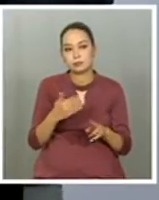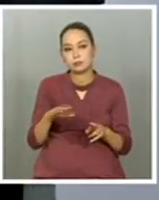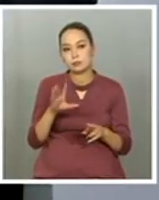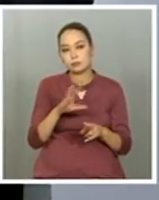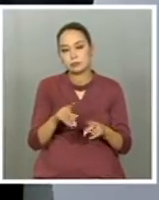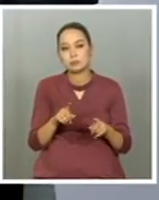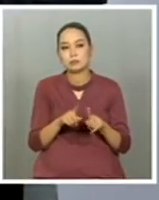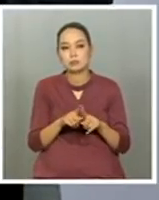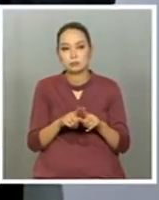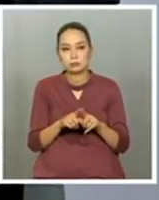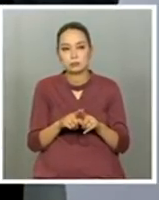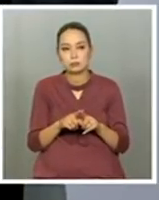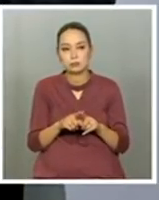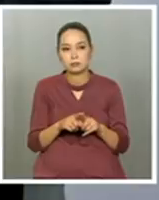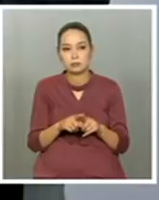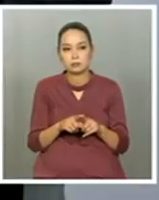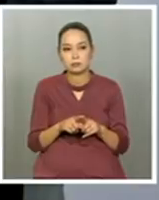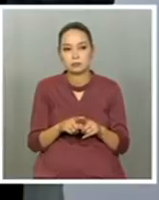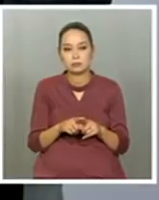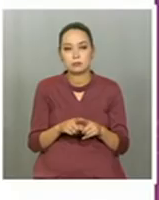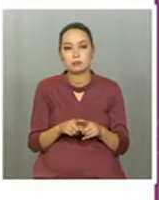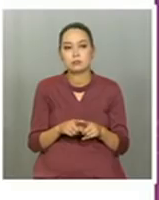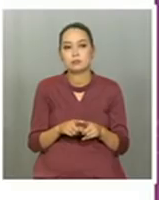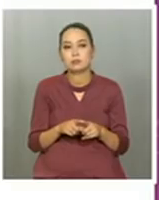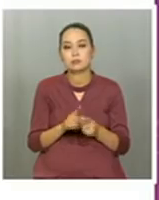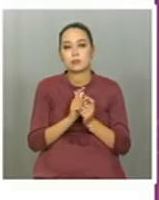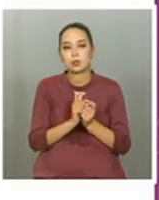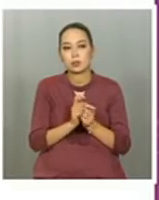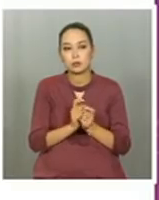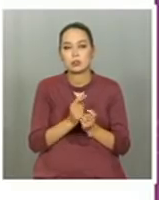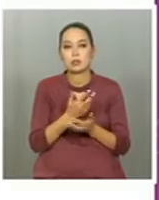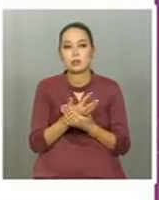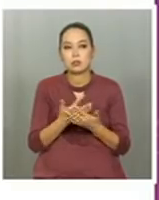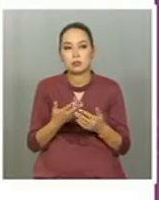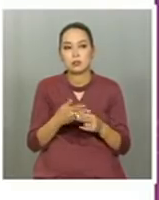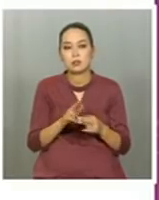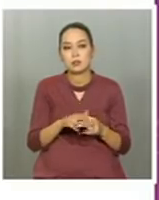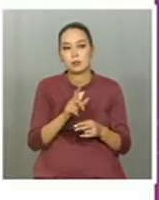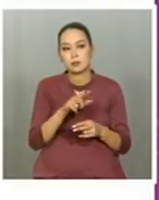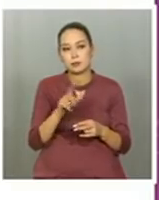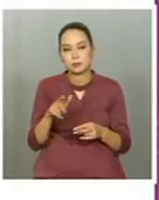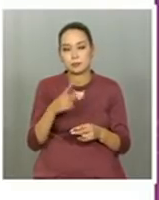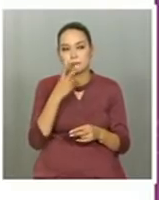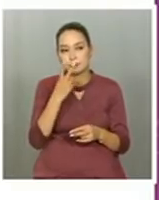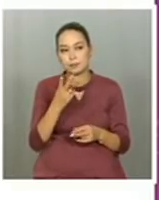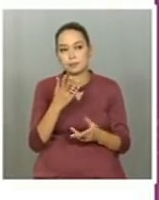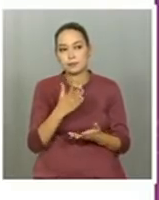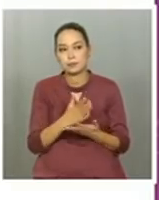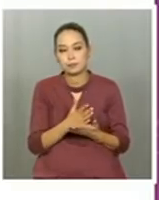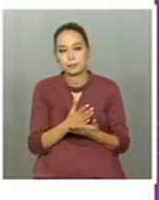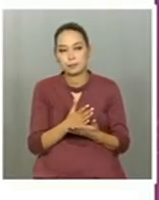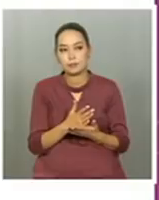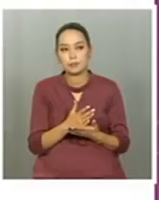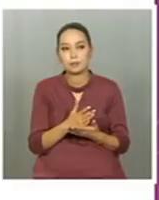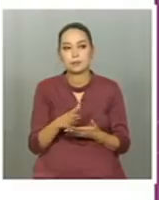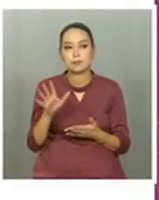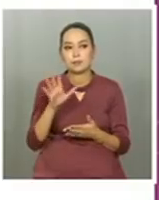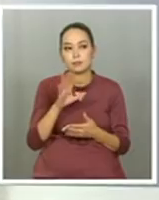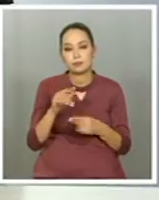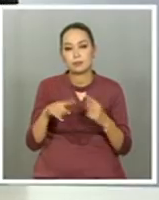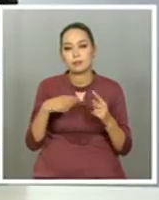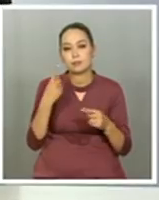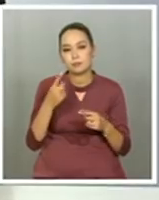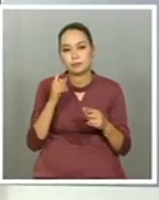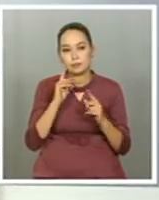ретінде, браконьерлермен күресші ретінде танылып жатқан азаматтар көп шығар, сол кісілер туралы да баяндап берсеңіздер